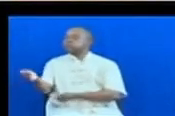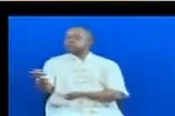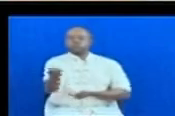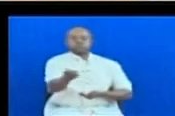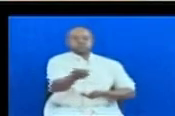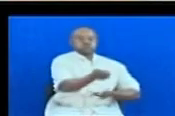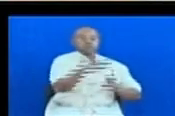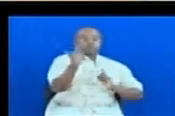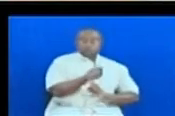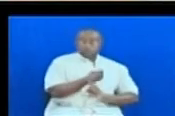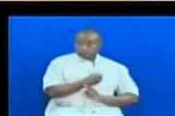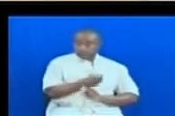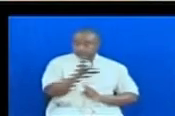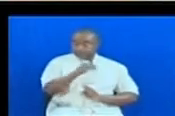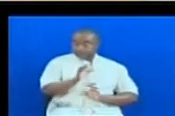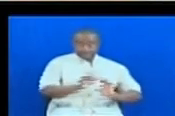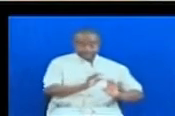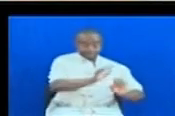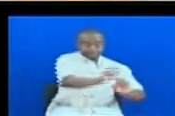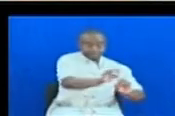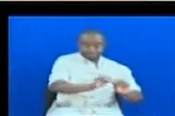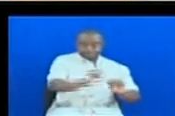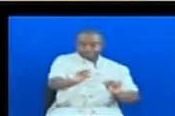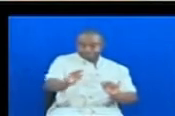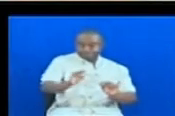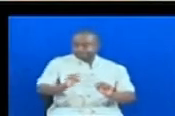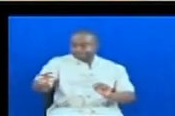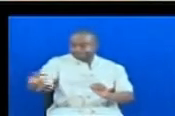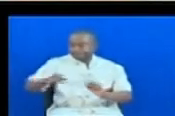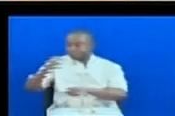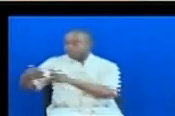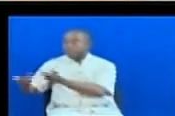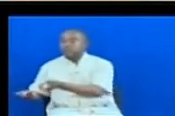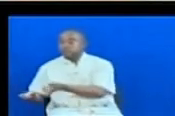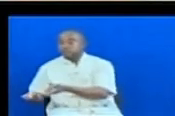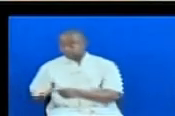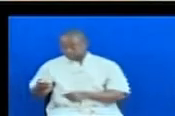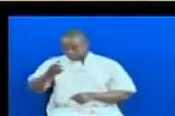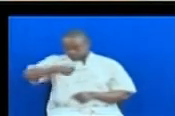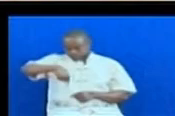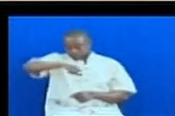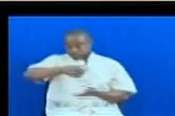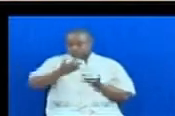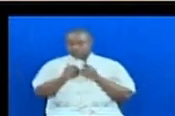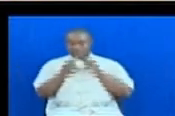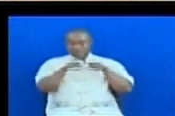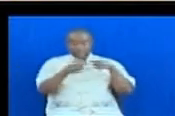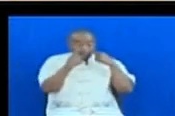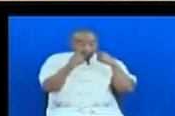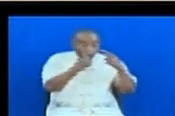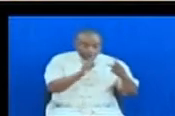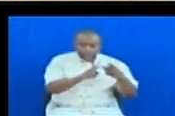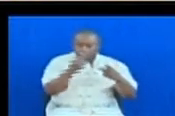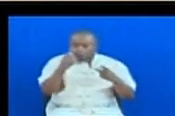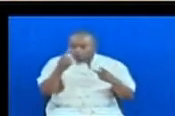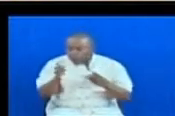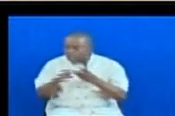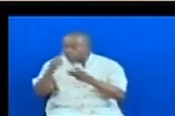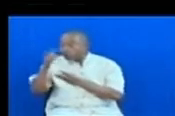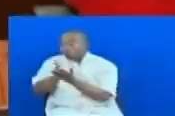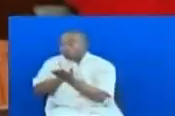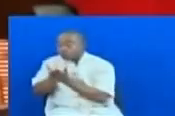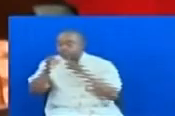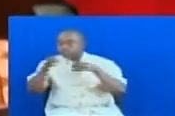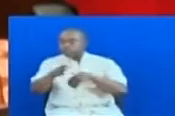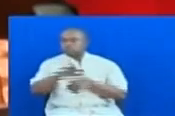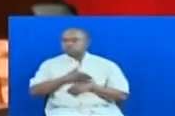kwa kupeleka hizo fedha kwenye miradi ambayo hata bunge tumeweza kwenda kuangalia huko kupitia kamati yetu na